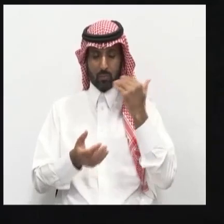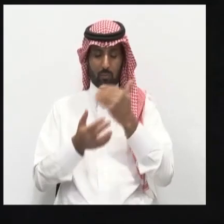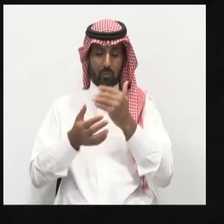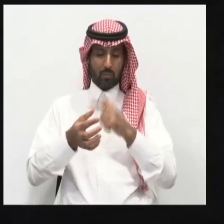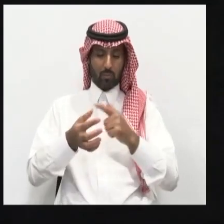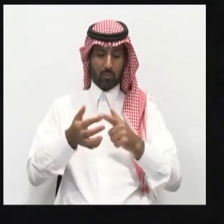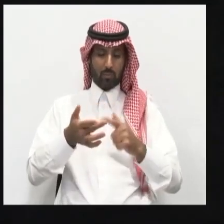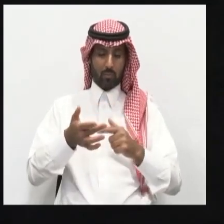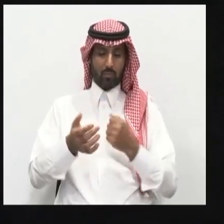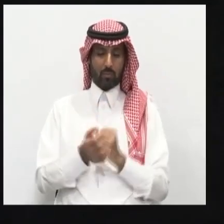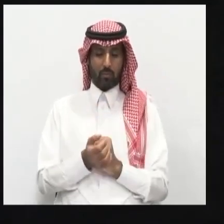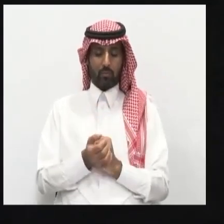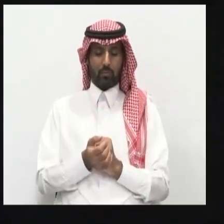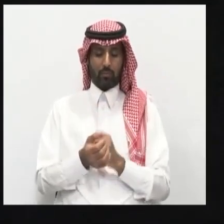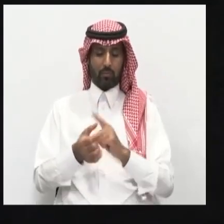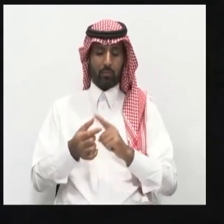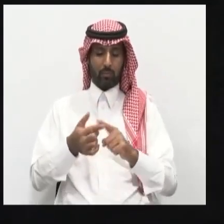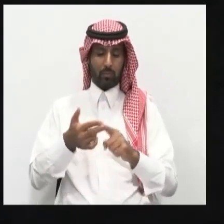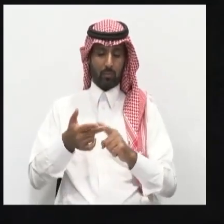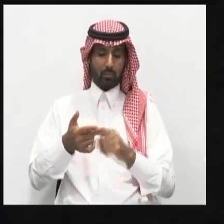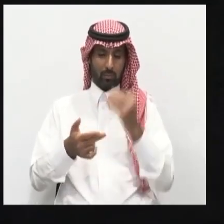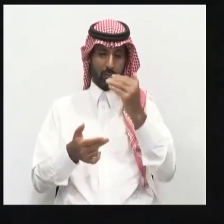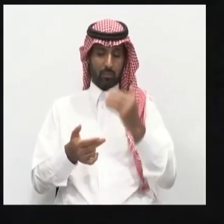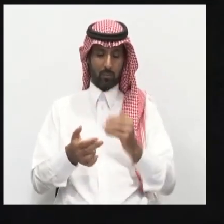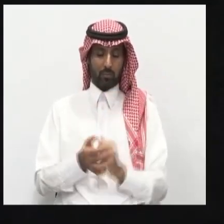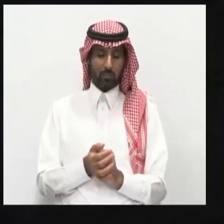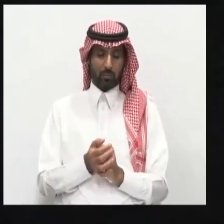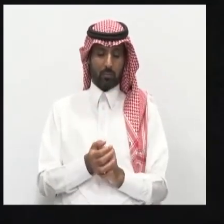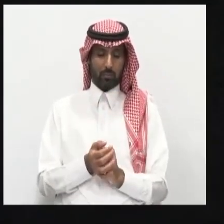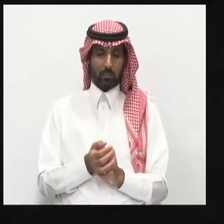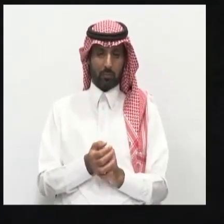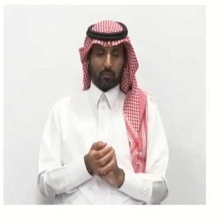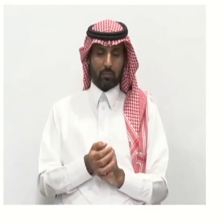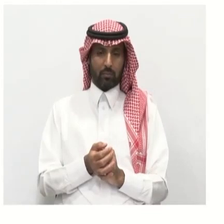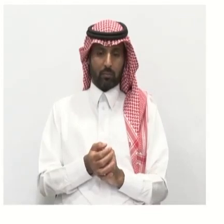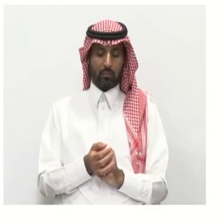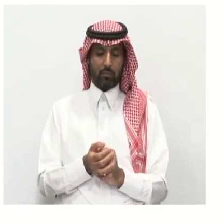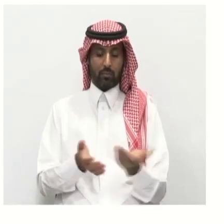الهيدروجين او ثاني اكسيد الكربون فانه الناتج راح يكون تفاعل تكون